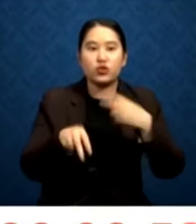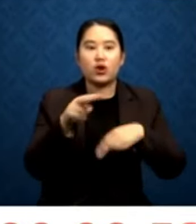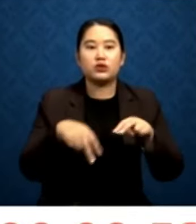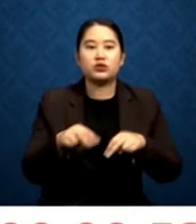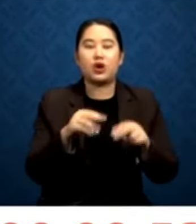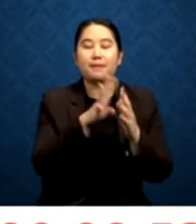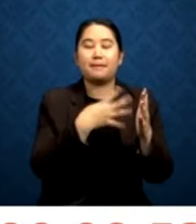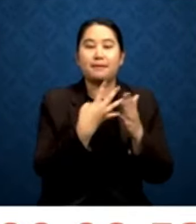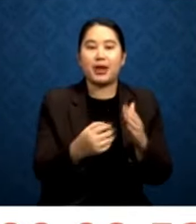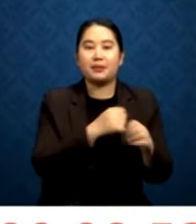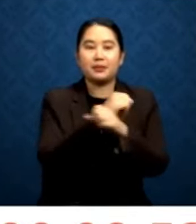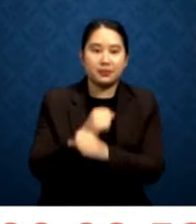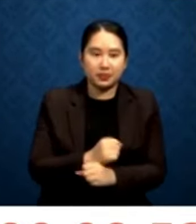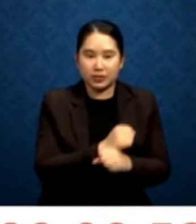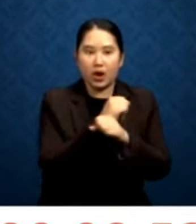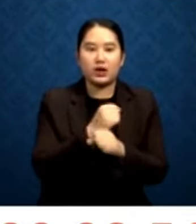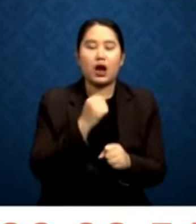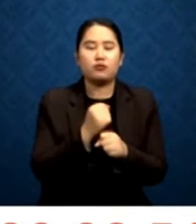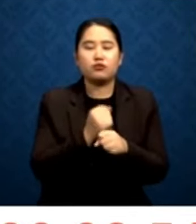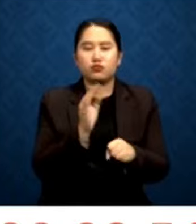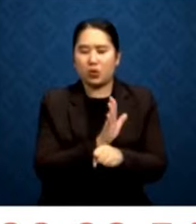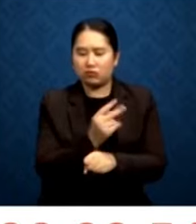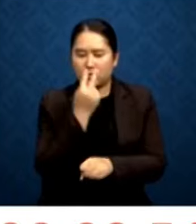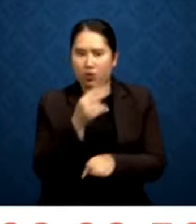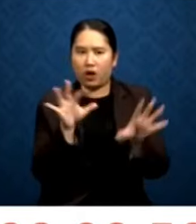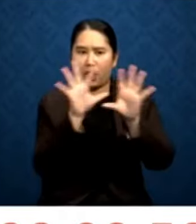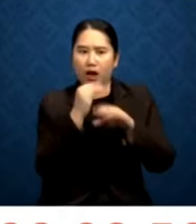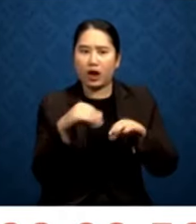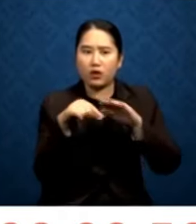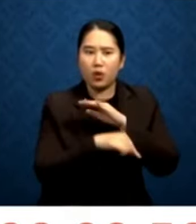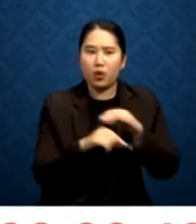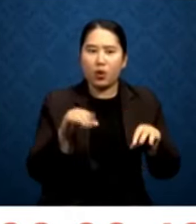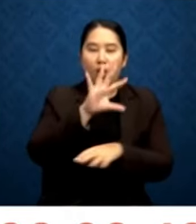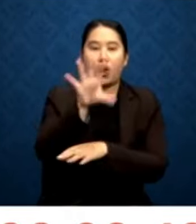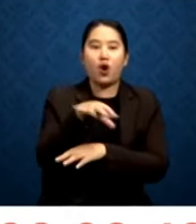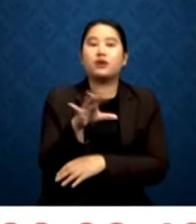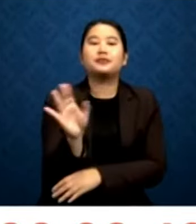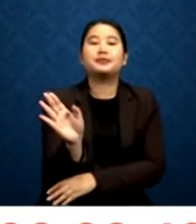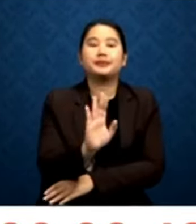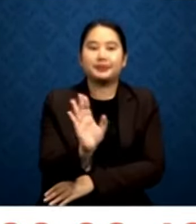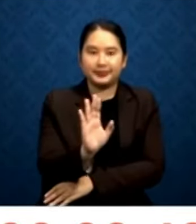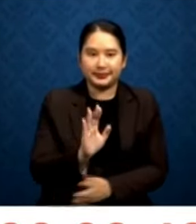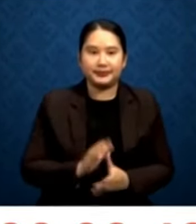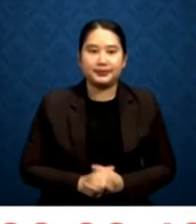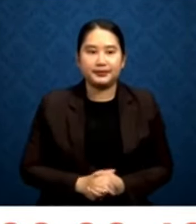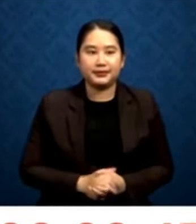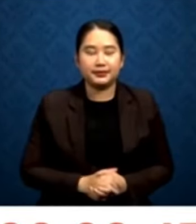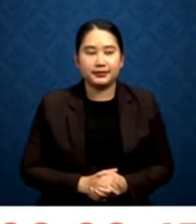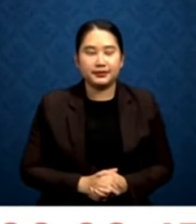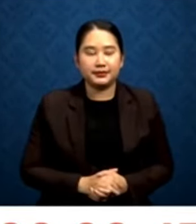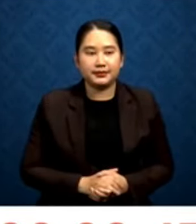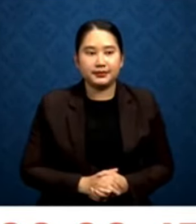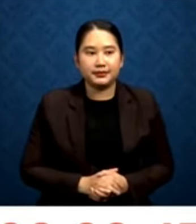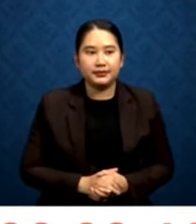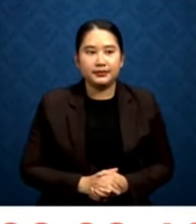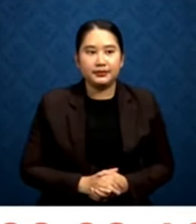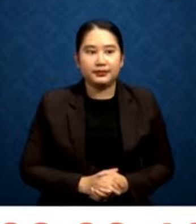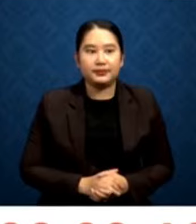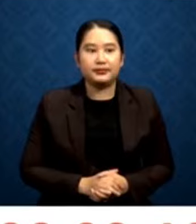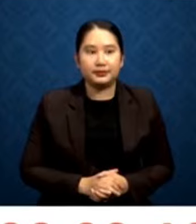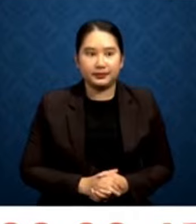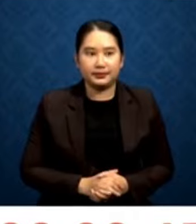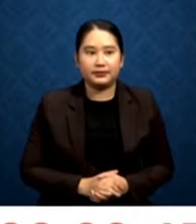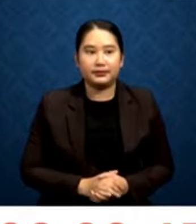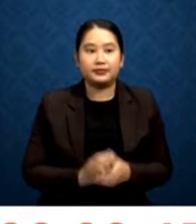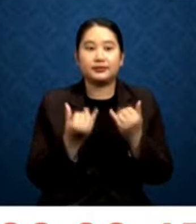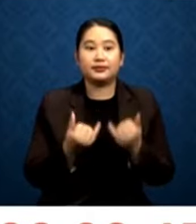ารต้กัไมใหเกิดกทำรุกกิจลัษณะที่เป็นการหลรวงประชาชนเฉพาะที่เป็นแบบแรลูกโ่เกิดขึ้นดีฉันก็ต้อง